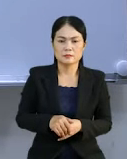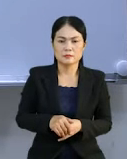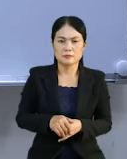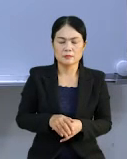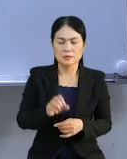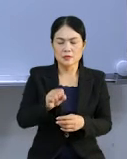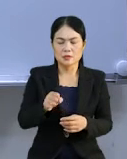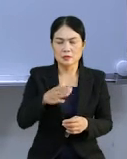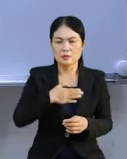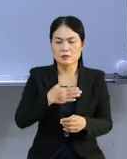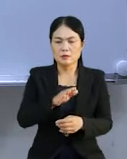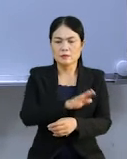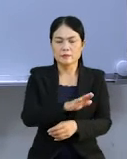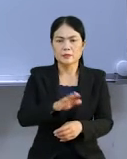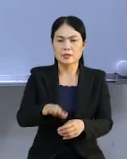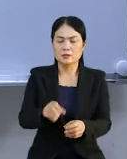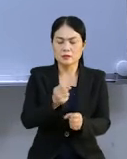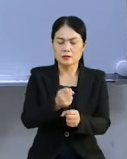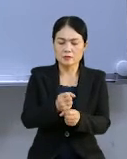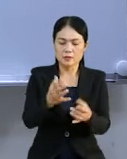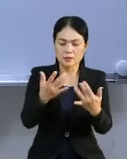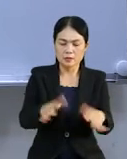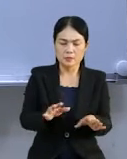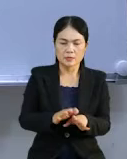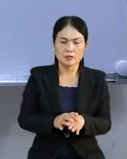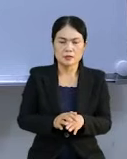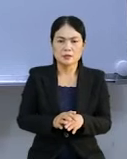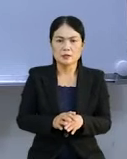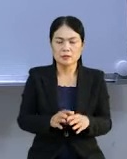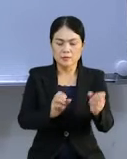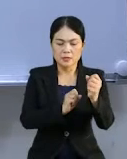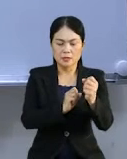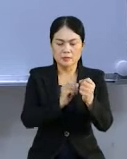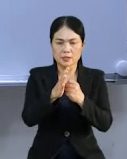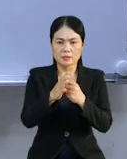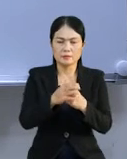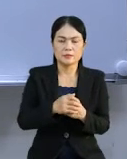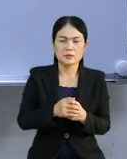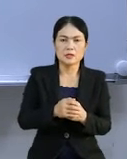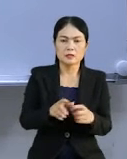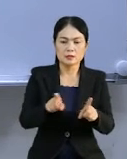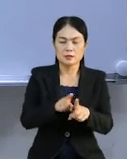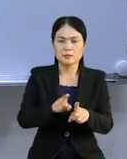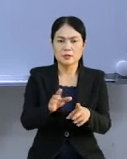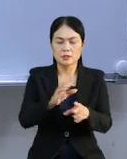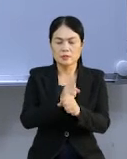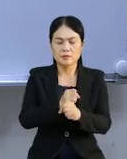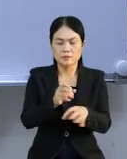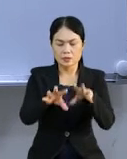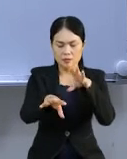Chà, chắc nè, cựu sân khâm ta còn phơi hai hay ná. Tỏ, chắc dân chạp đàm. Đôi